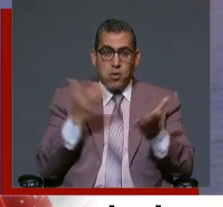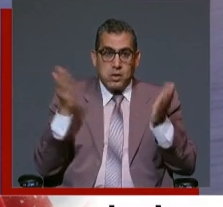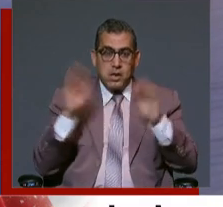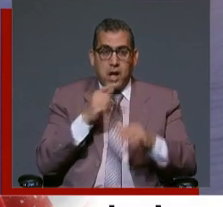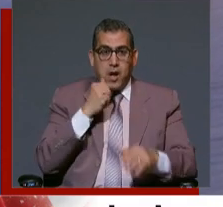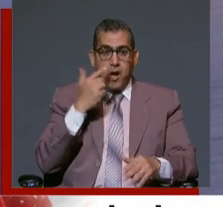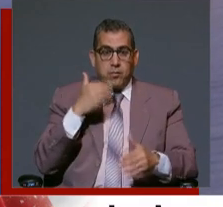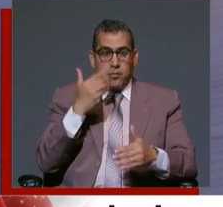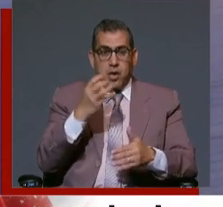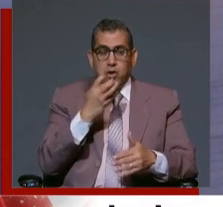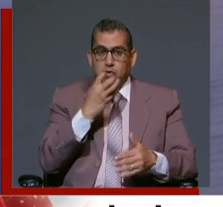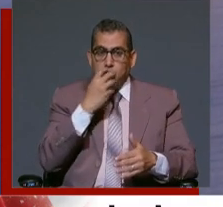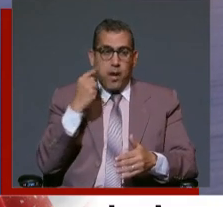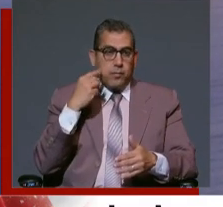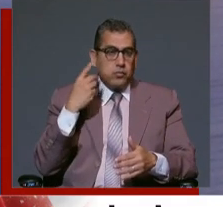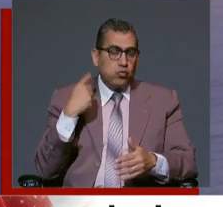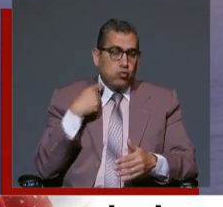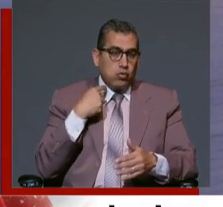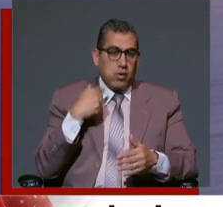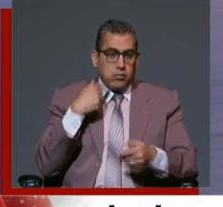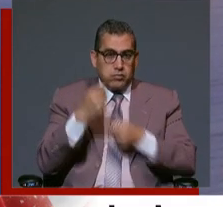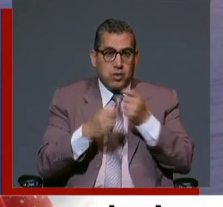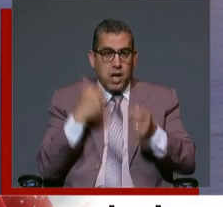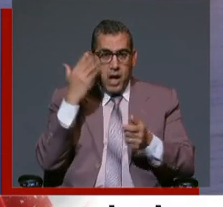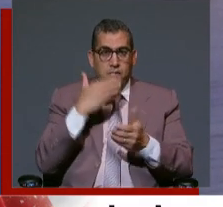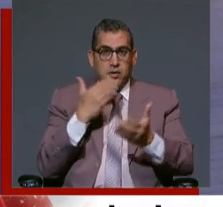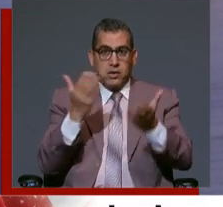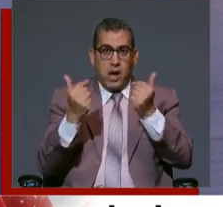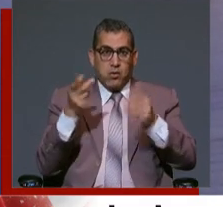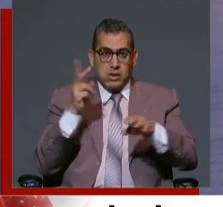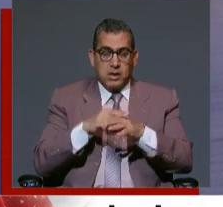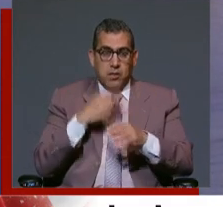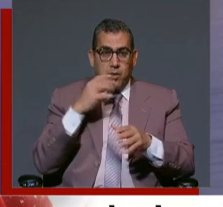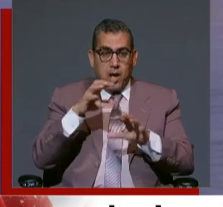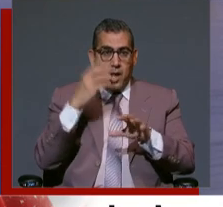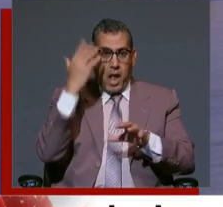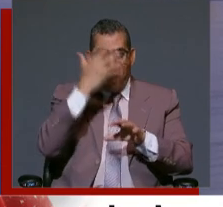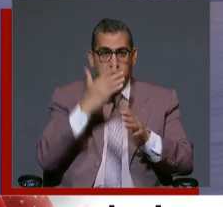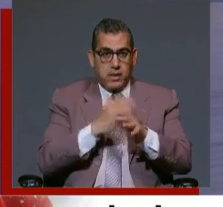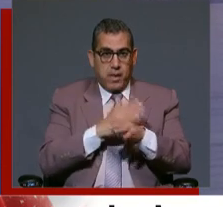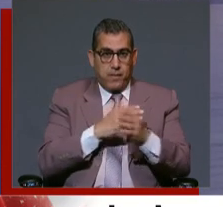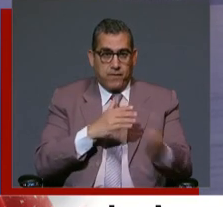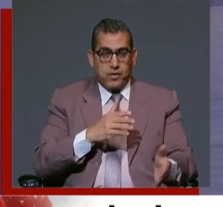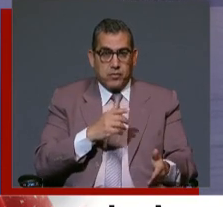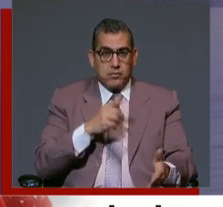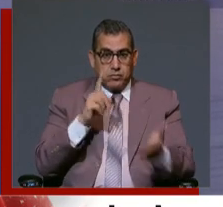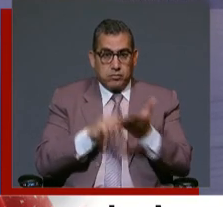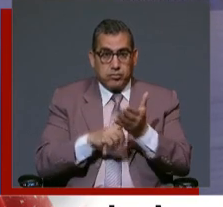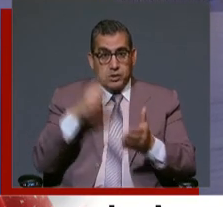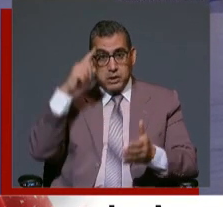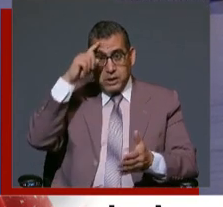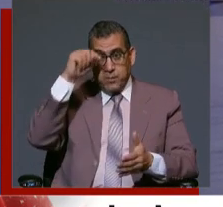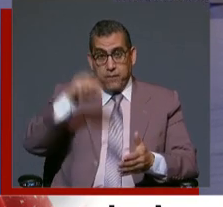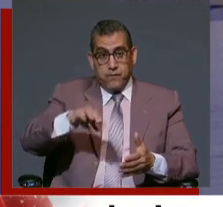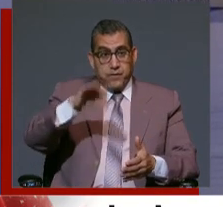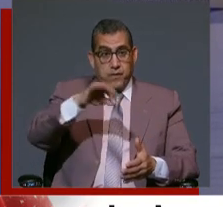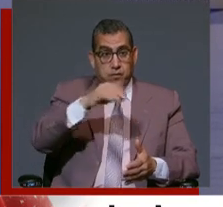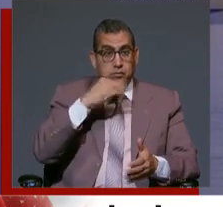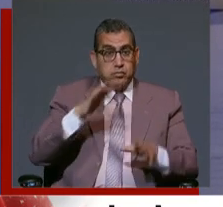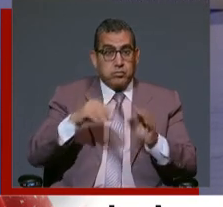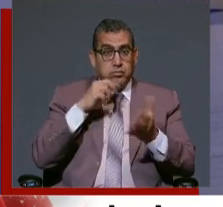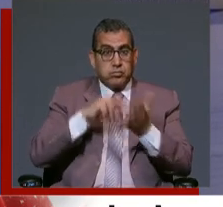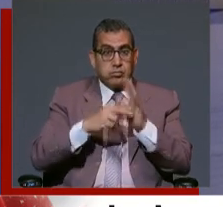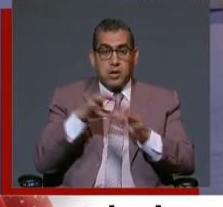الفجوة التمويلية التي تواجهها دول القارة في هذا المجال. وفي ظل الضغوط التي تعاني منها معظم وزنات